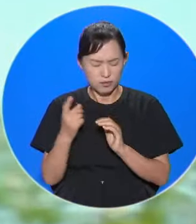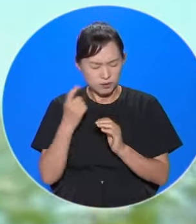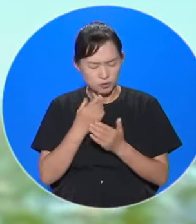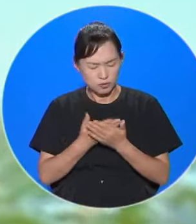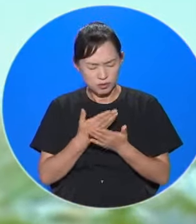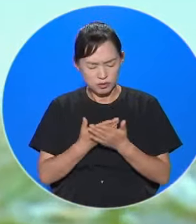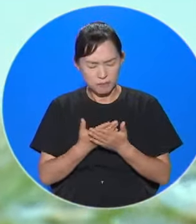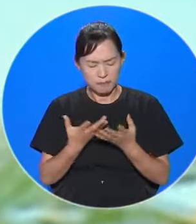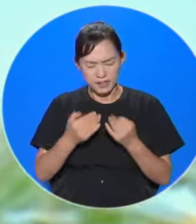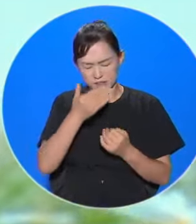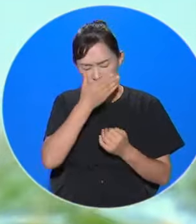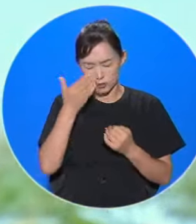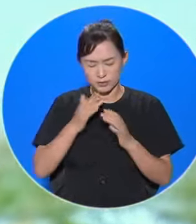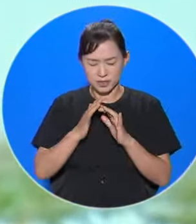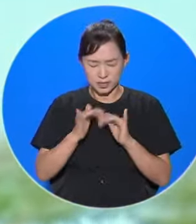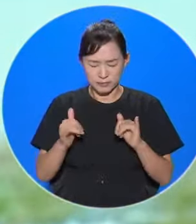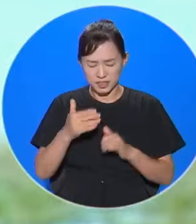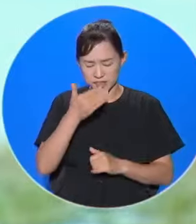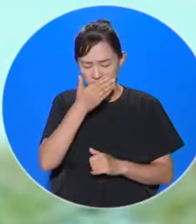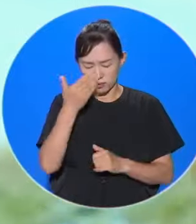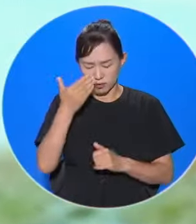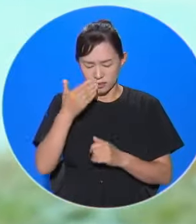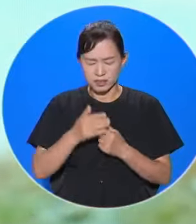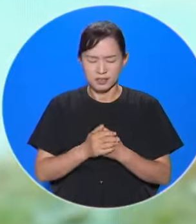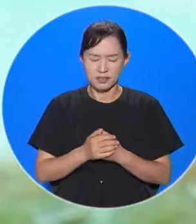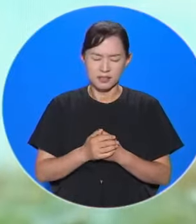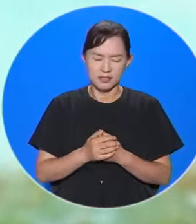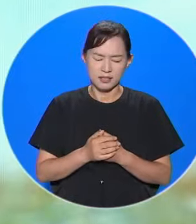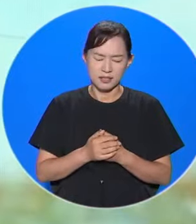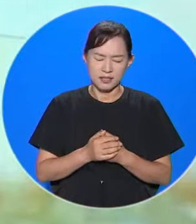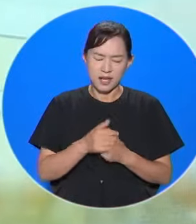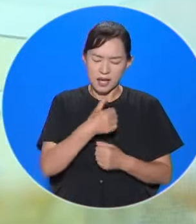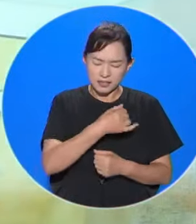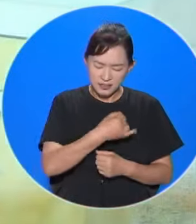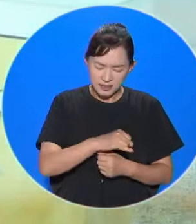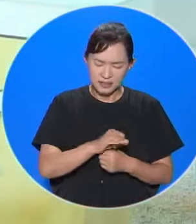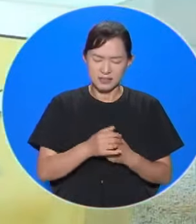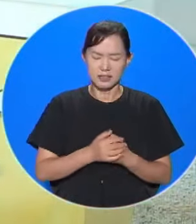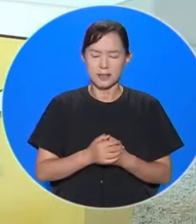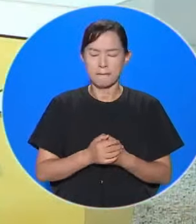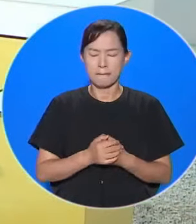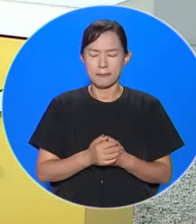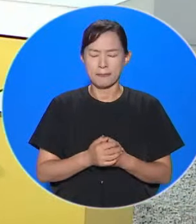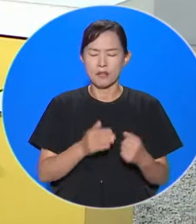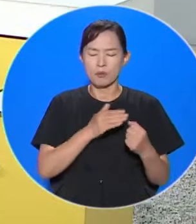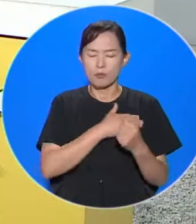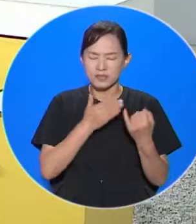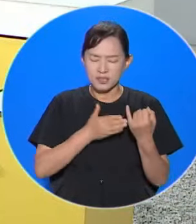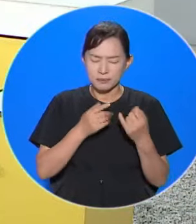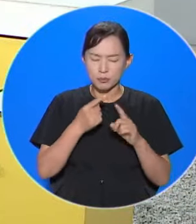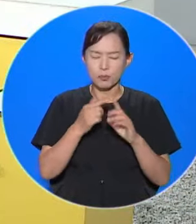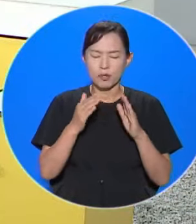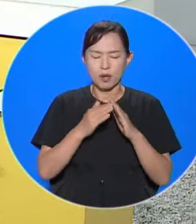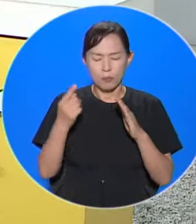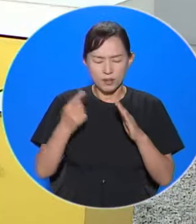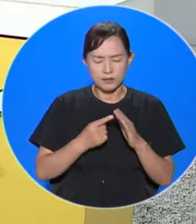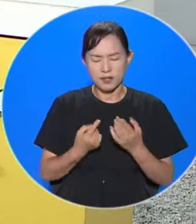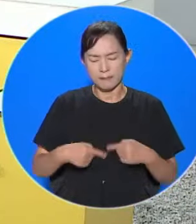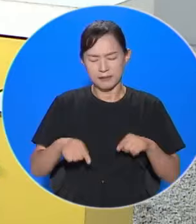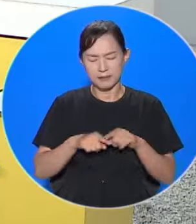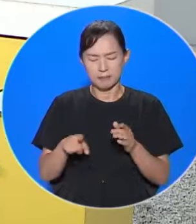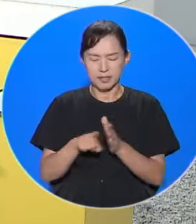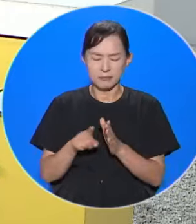젊은 친구들이 또 하나님 청년들이 또 우리 차세대 자녀들이 하나님 아버지 권사님 교회에 나와서 함께